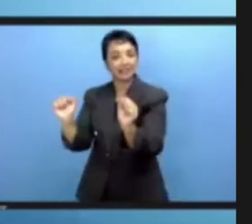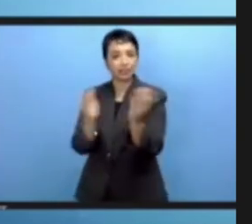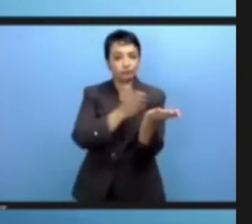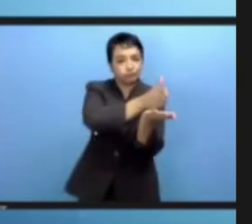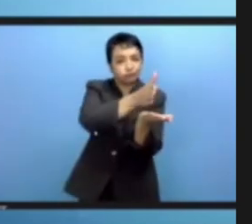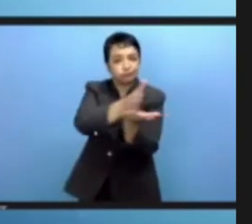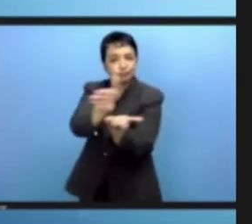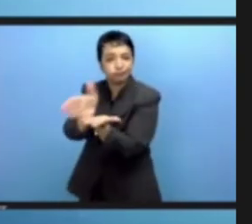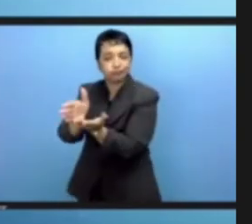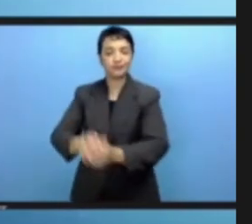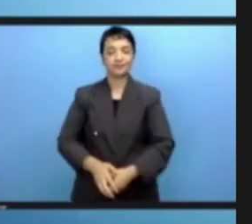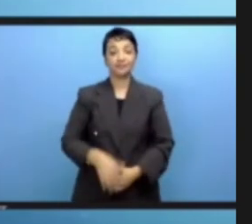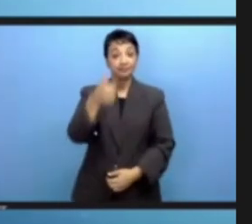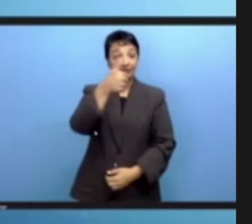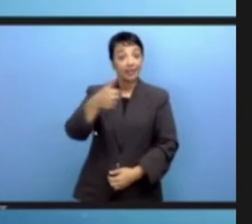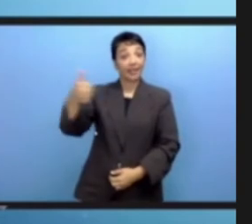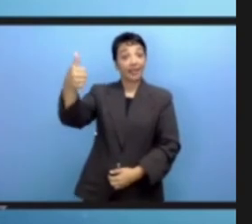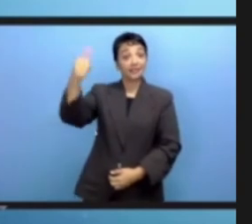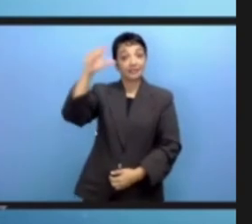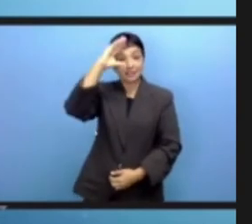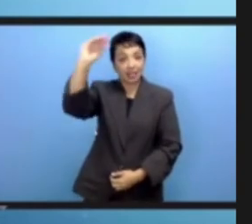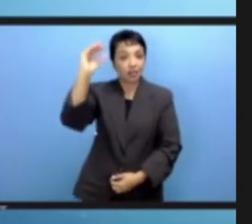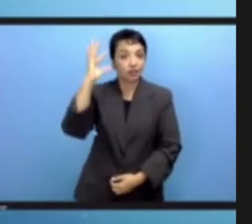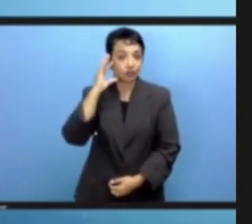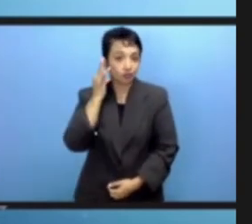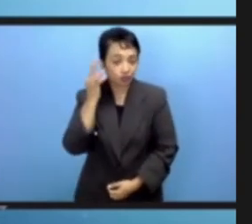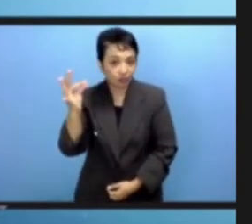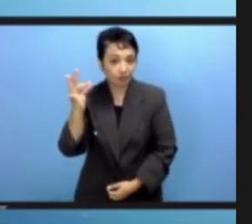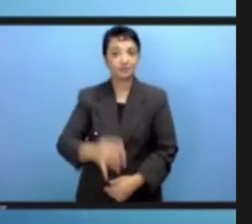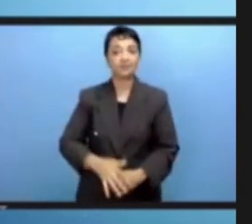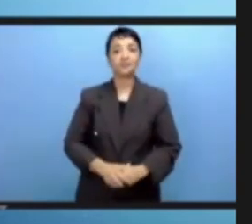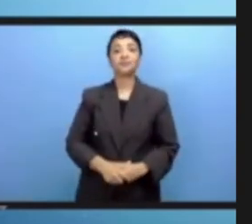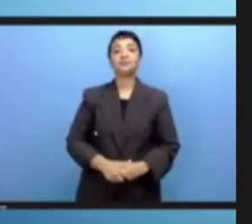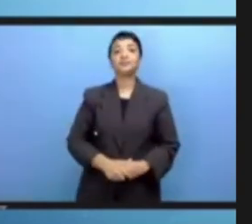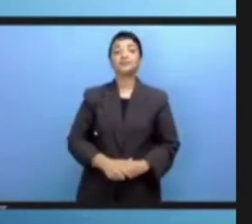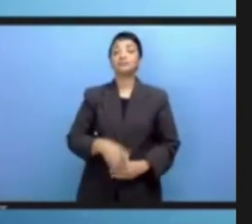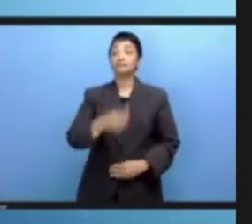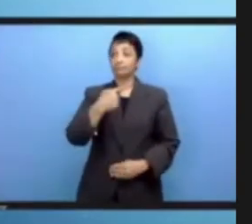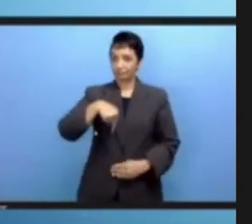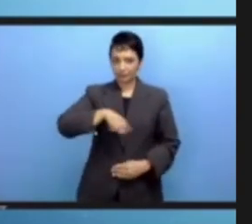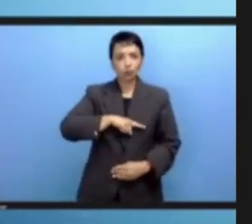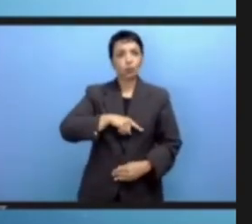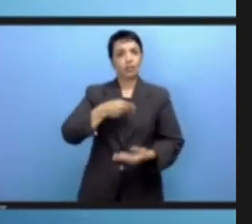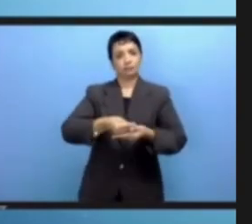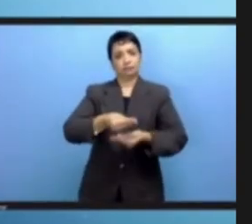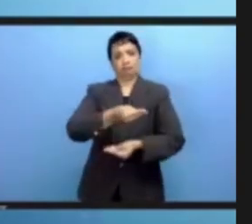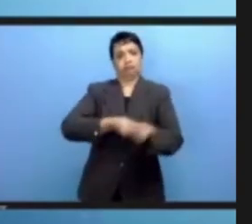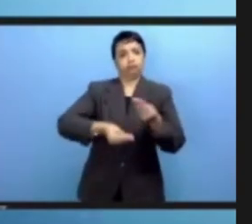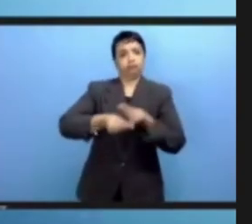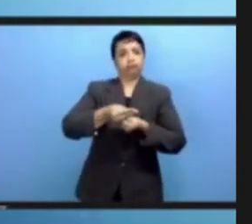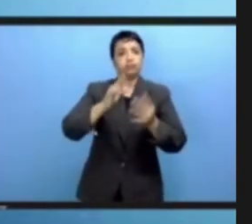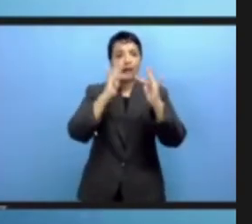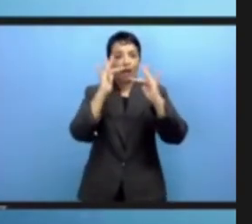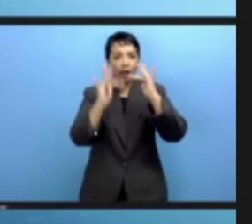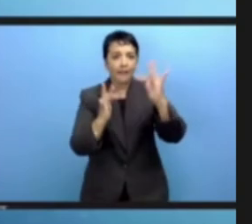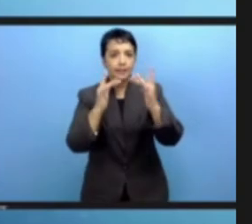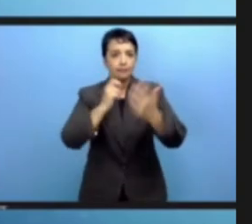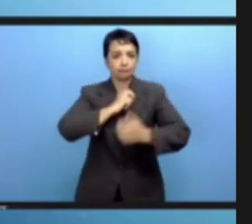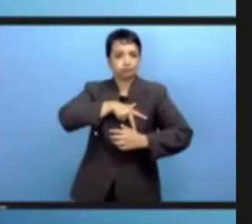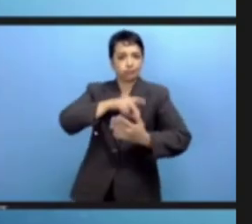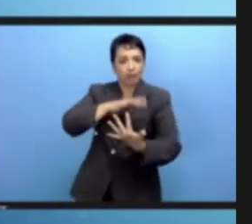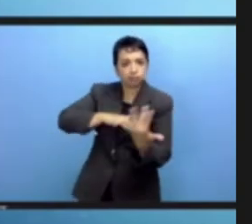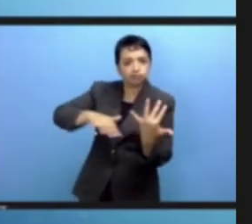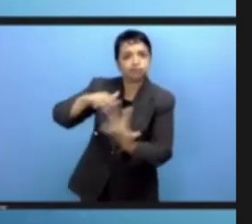nationale. Excellences, mesdames et messieurs, la contribution d'Internet en faveur du développement social